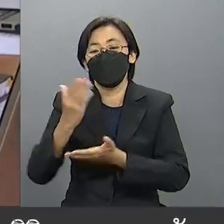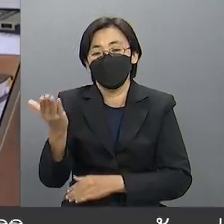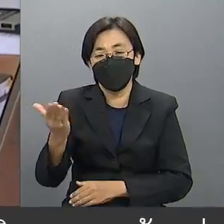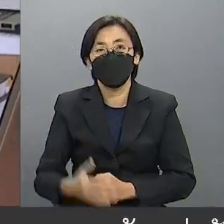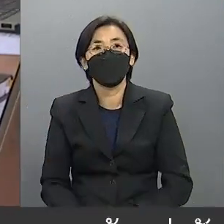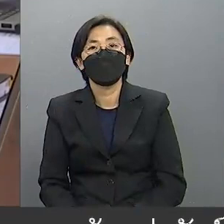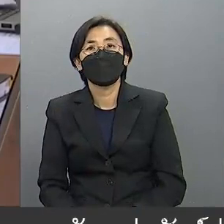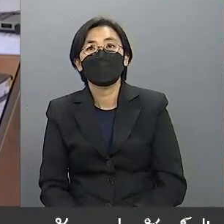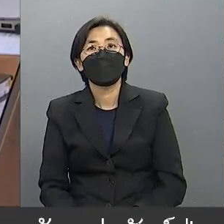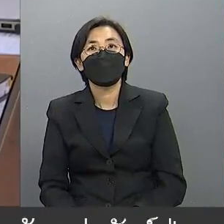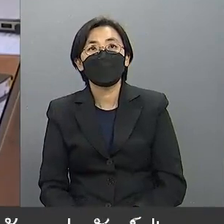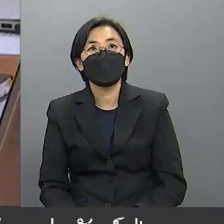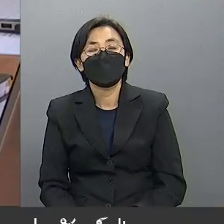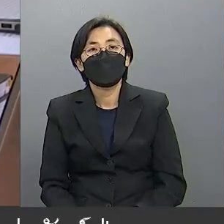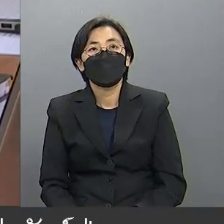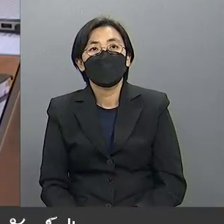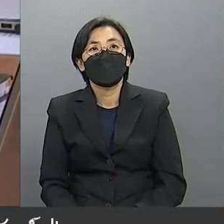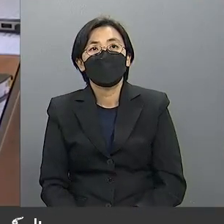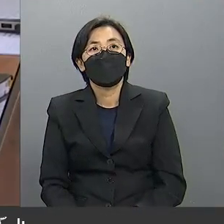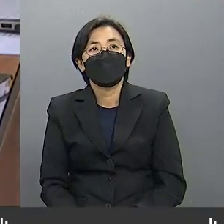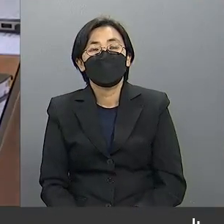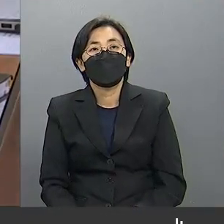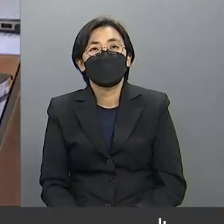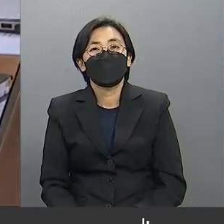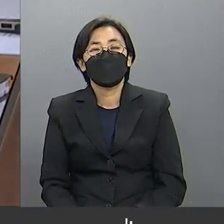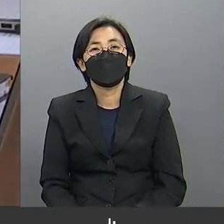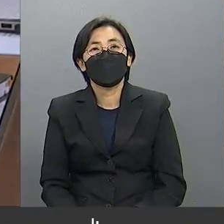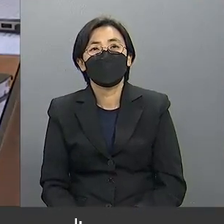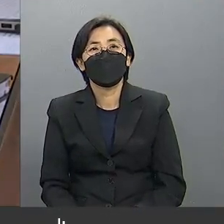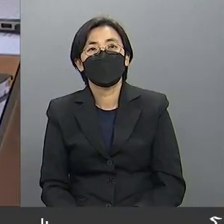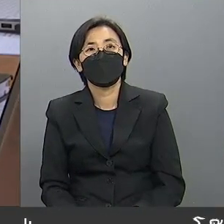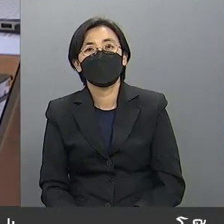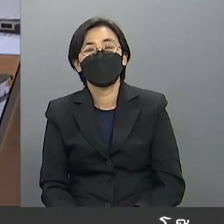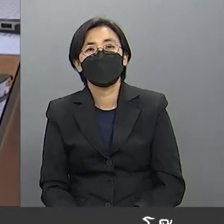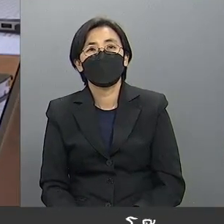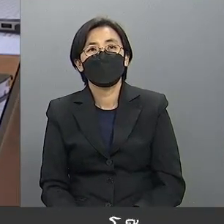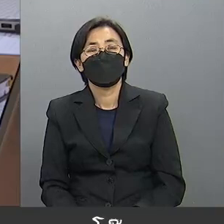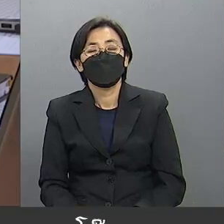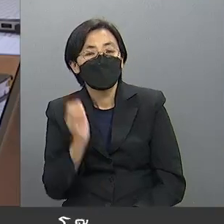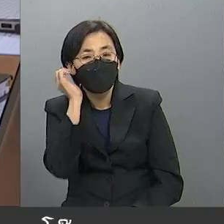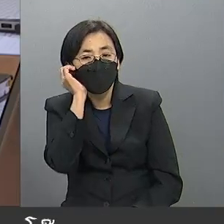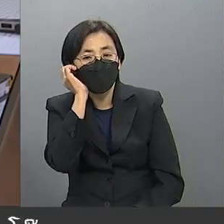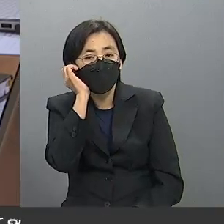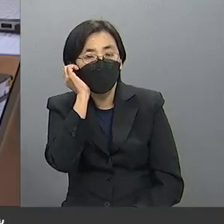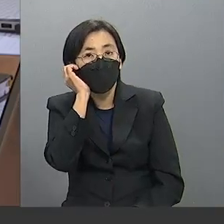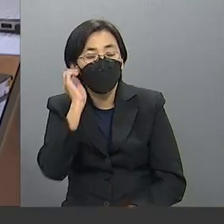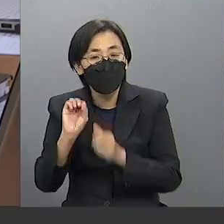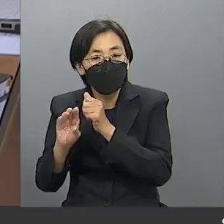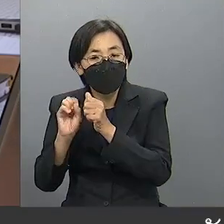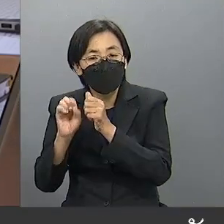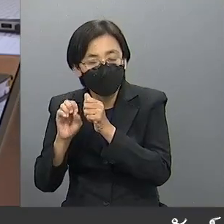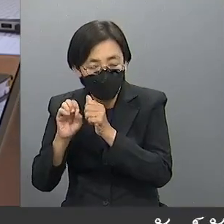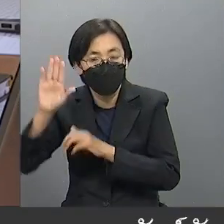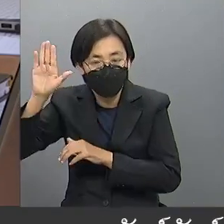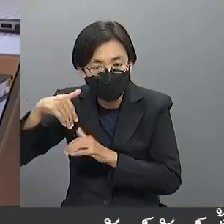ราก็ยังไม่มีรถที่จะรีเฟอร์รับส่งต่อนะครับมันขึ้นอยู่แคมป์คนงานนะครับอยู่บางซื่อ